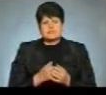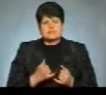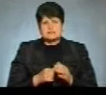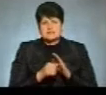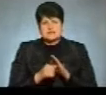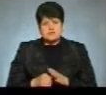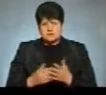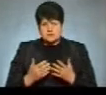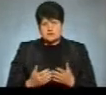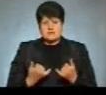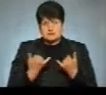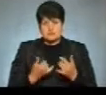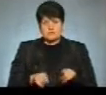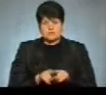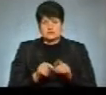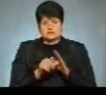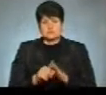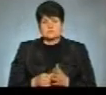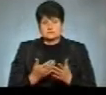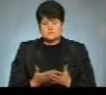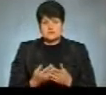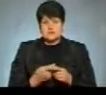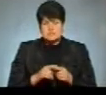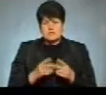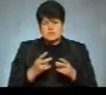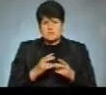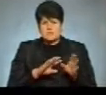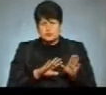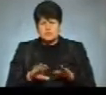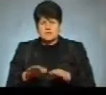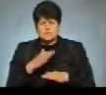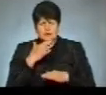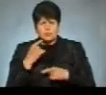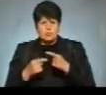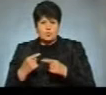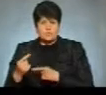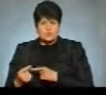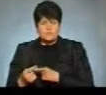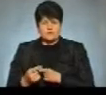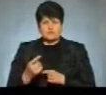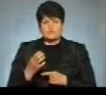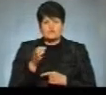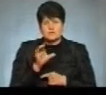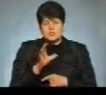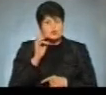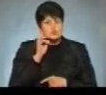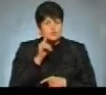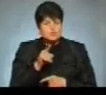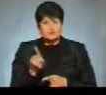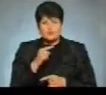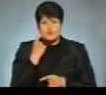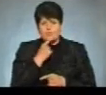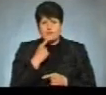зневажалось і досі зневажалось. Через це повинно це пройти, кілька поколінь повинно пройти. В сюжеті ми почули, що мовний закон